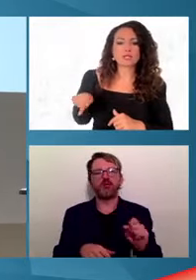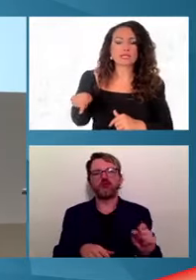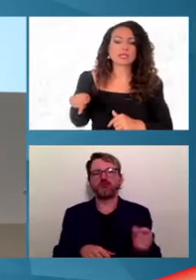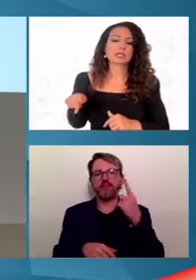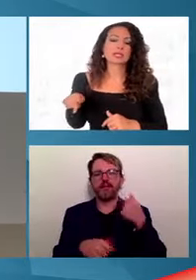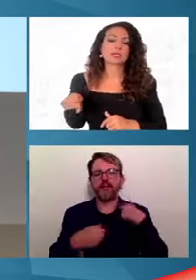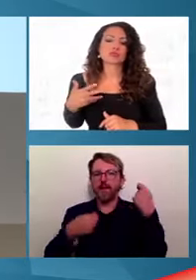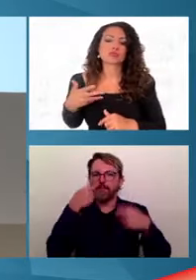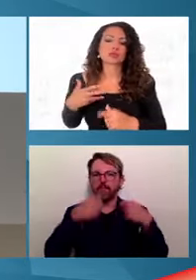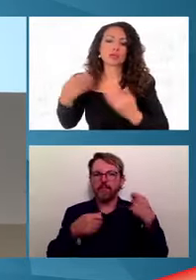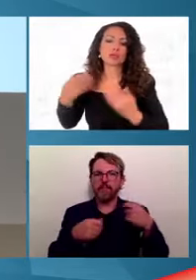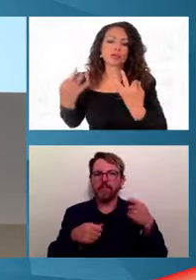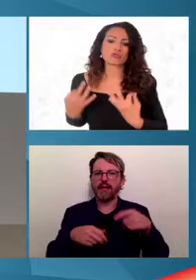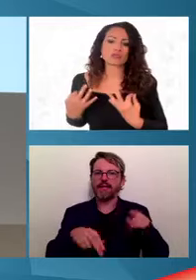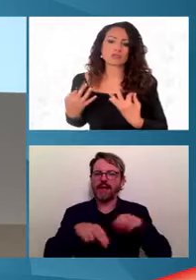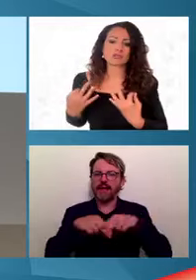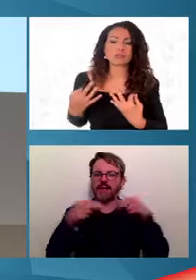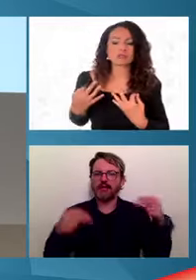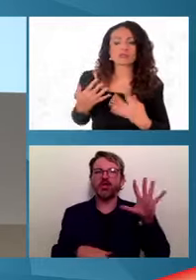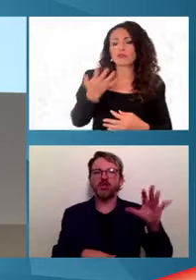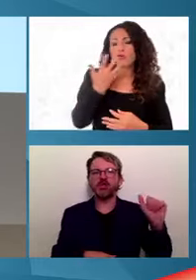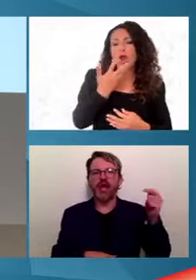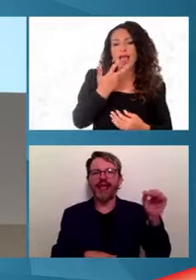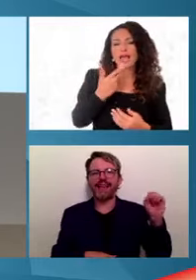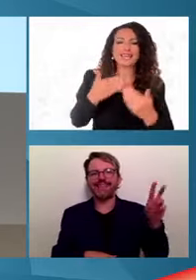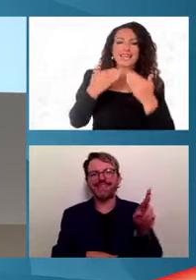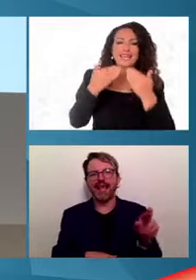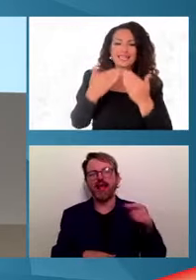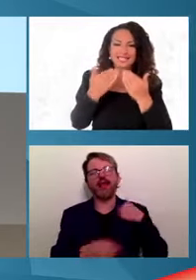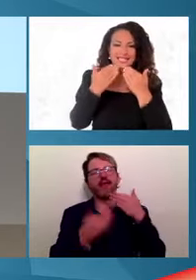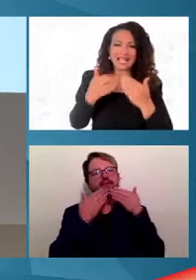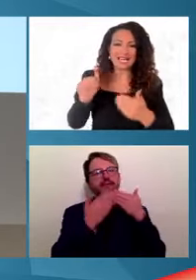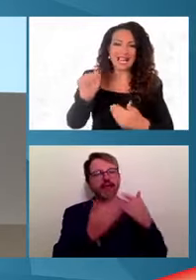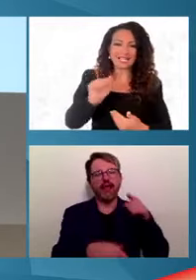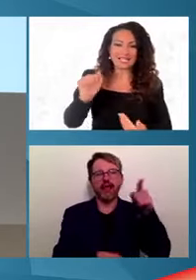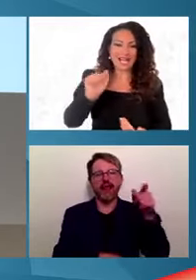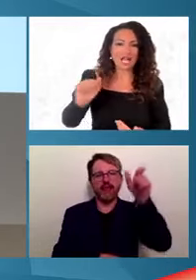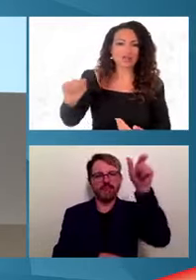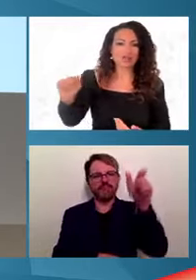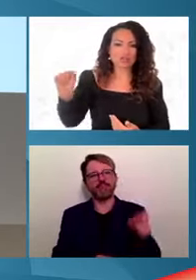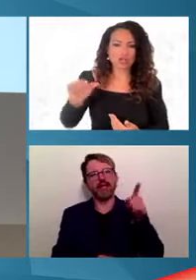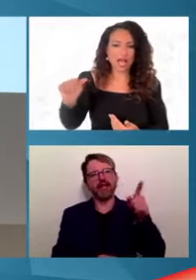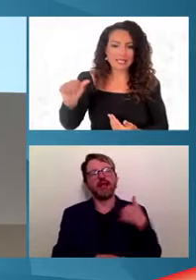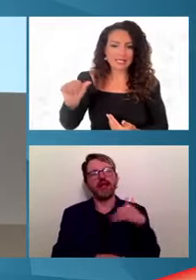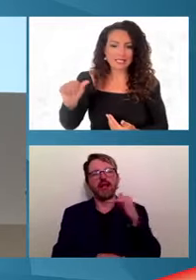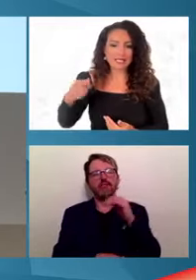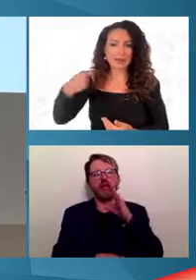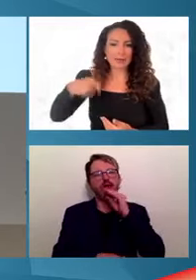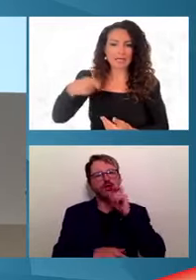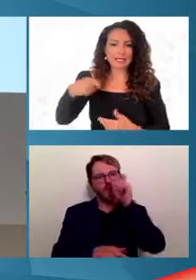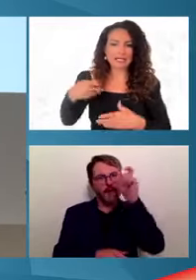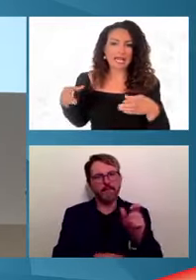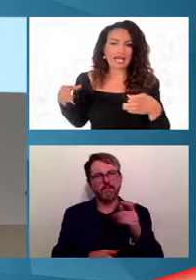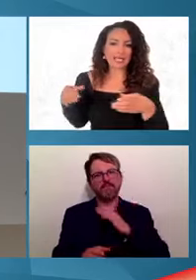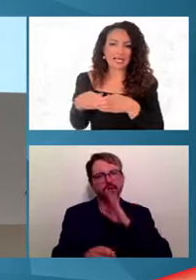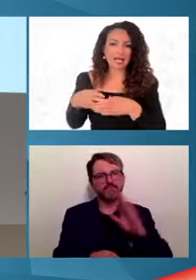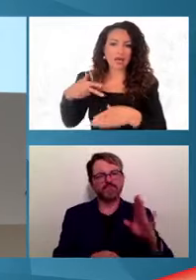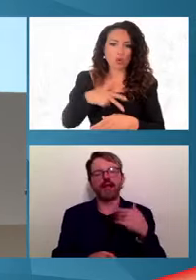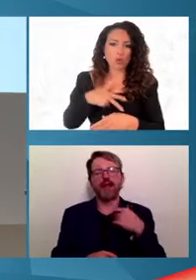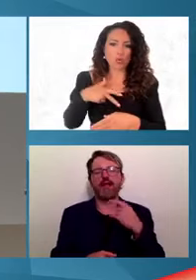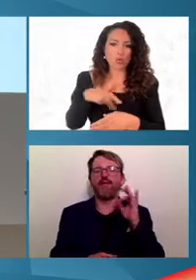des Gemeindeverbandes, Andreas Schatzer, bedanken. Er war die Figur, der Ansprechpartner, den wir in der Raumordnung gebraucht